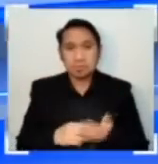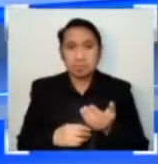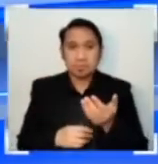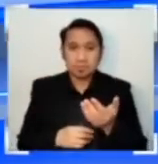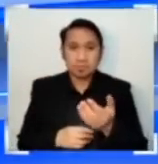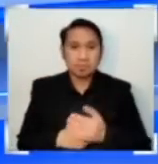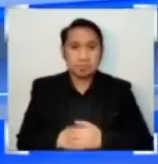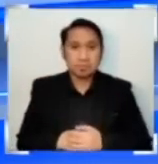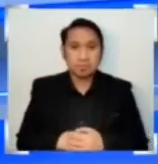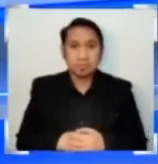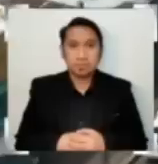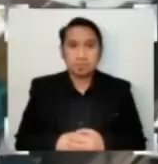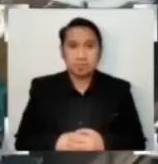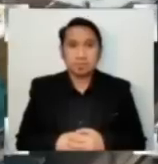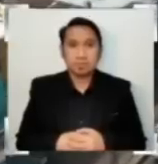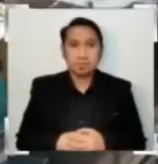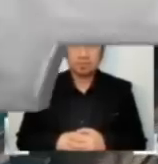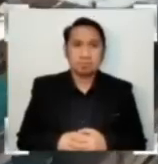Mark Salazar.